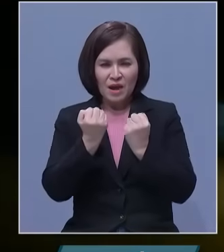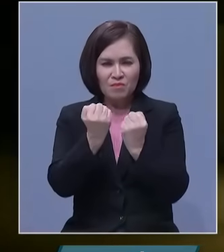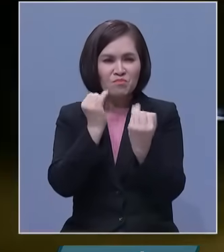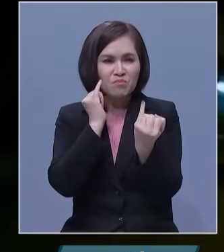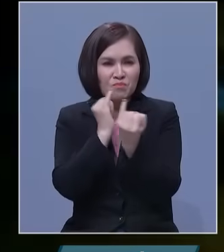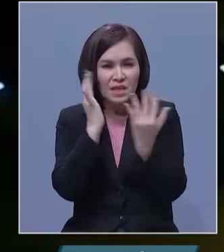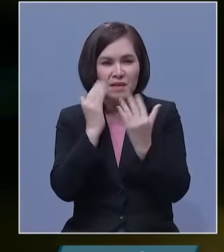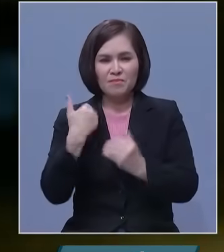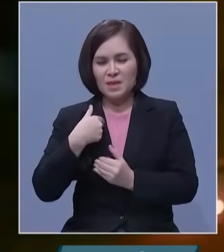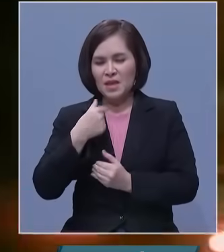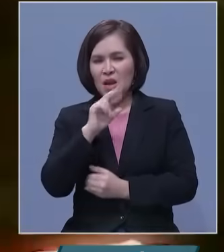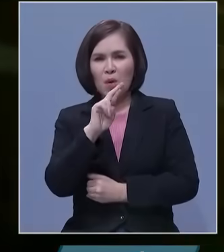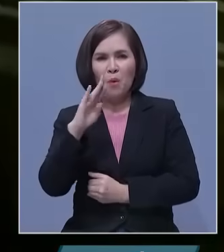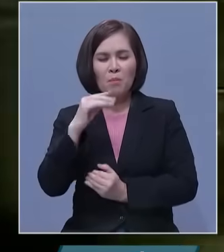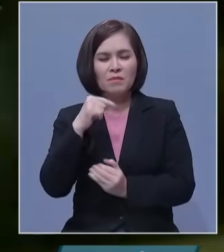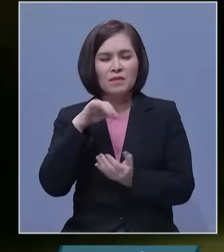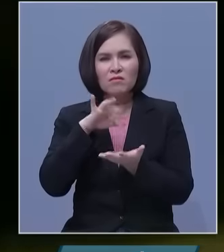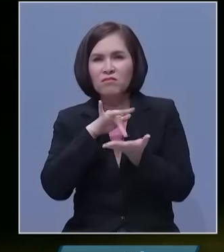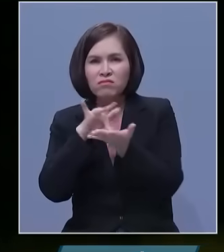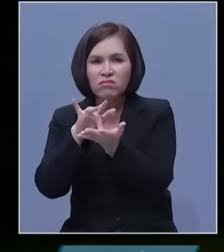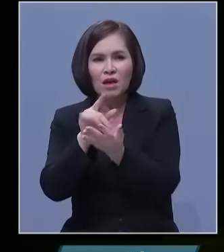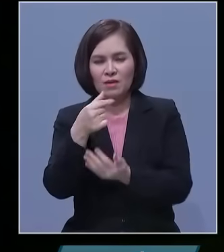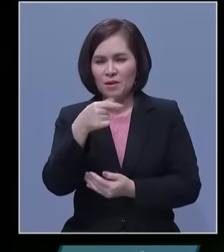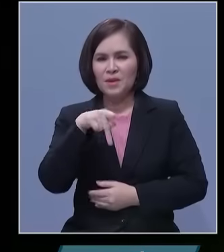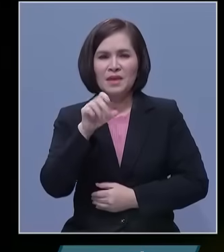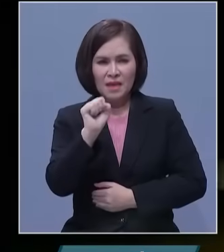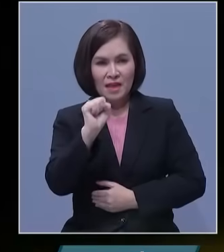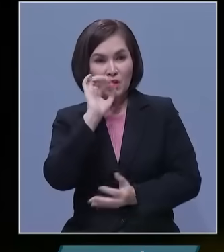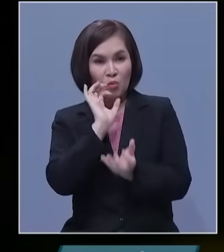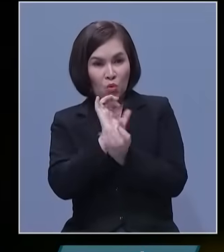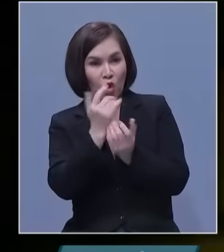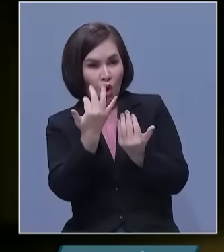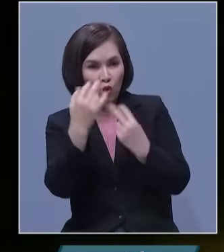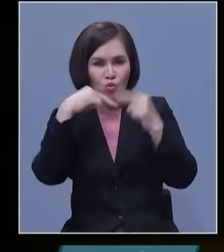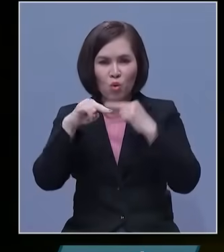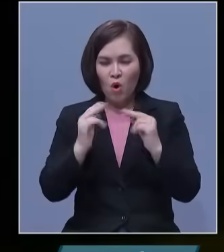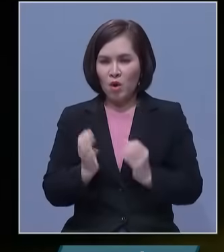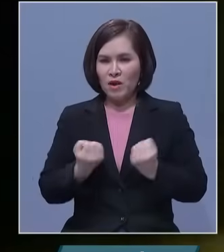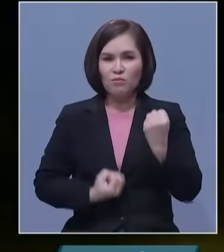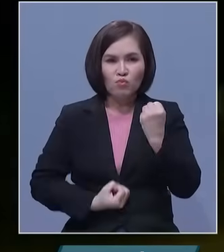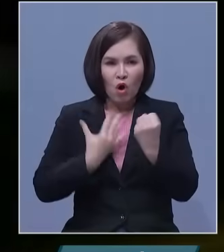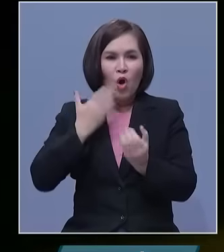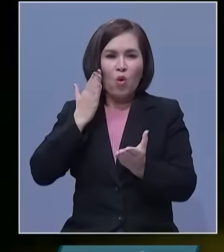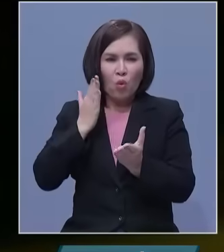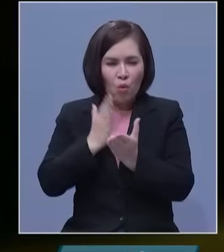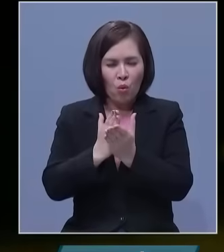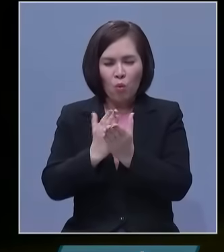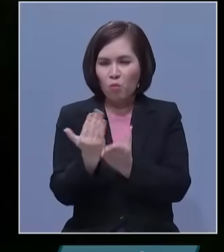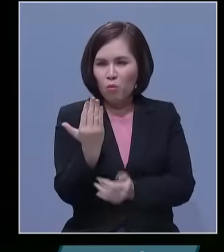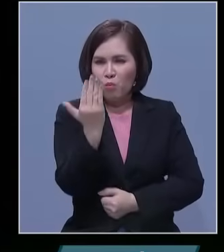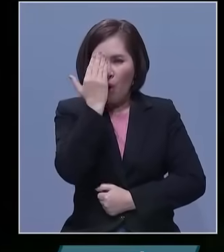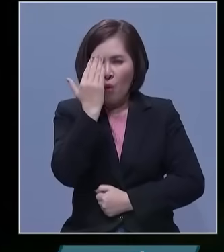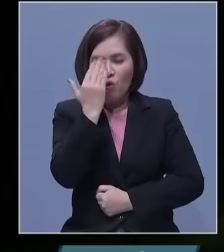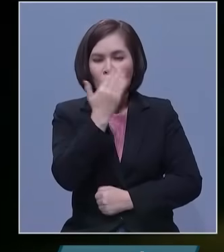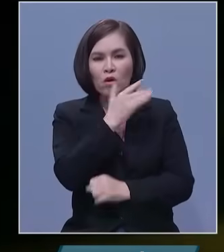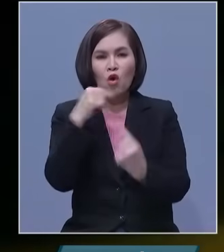ด GPS นำทางนะครับจนไปเจอด่านของทางตำรวจทำให้คนขับตกใจเบรกกระทันหันนะฮะแล้วก็พุ่งชนกับทางเ